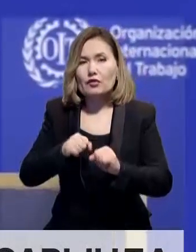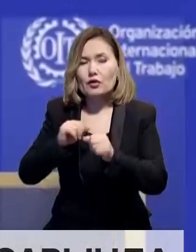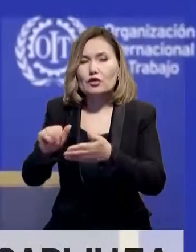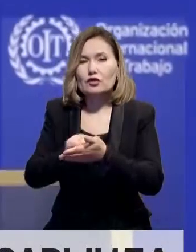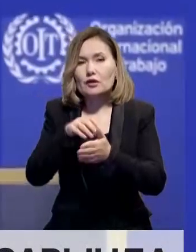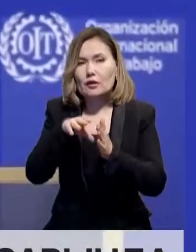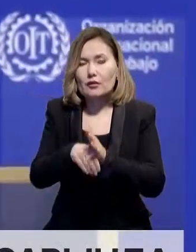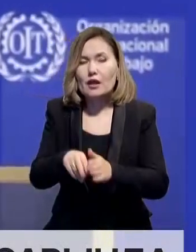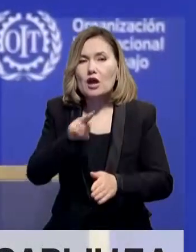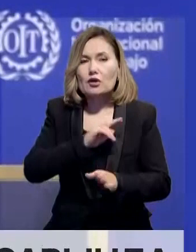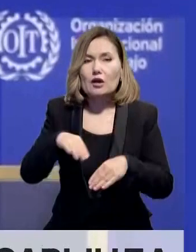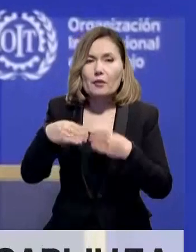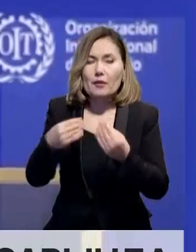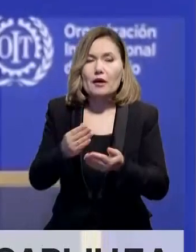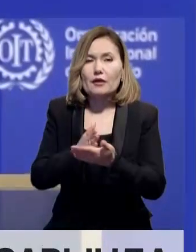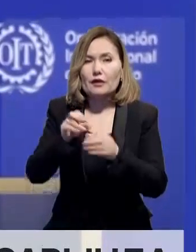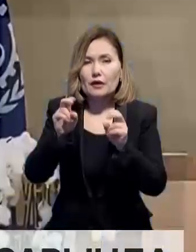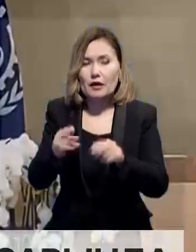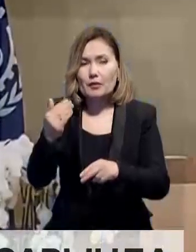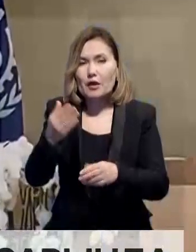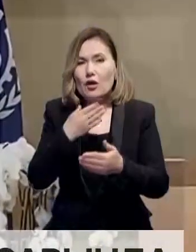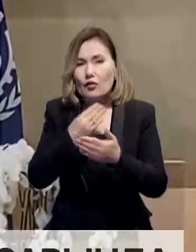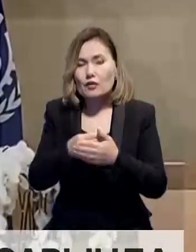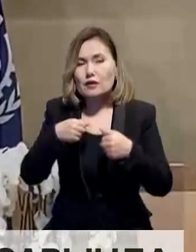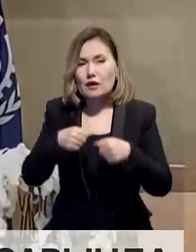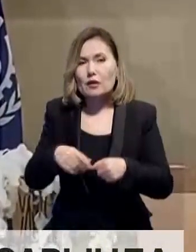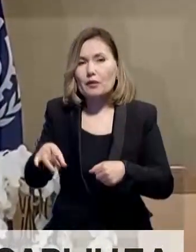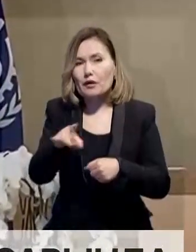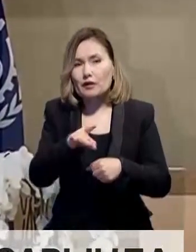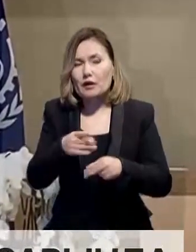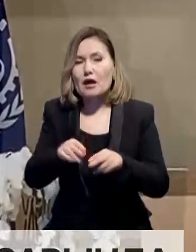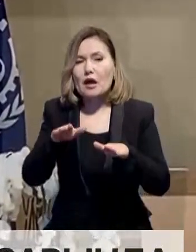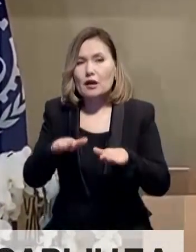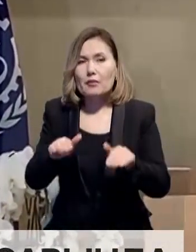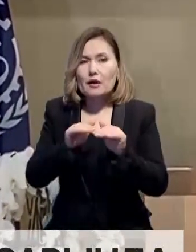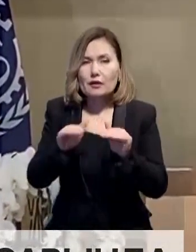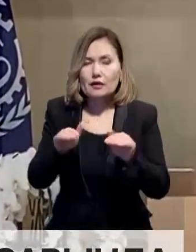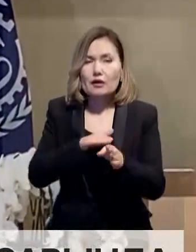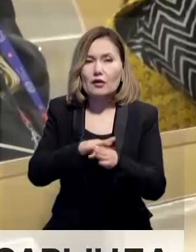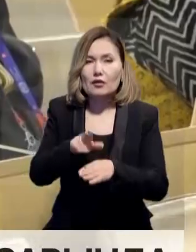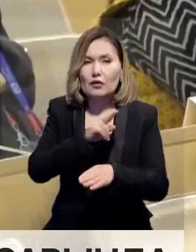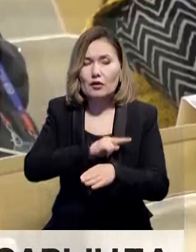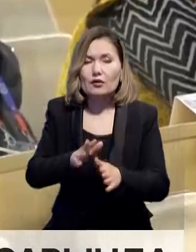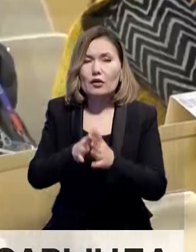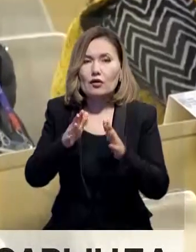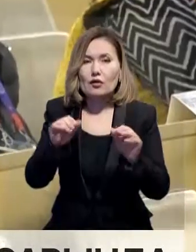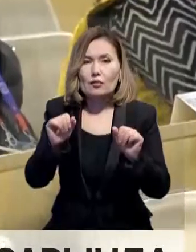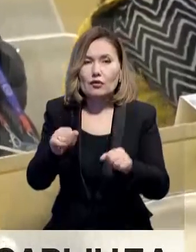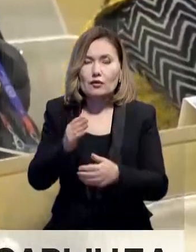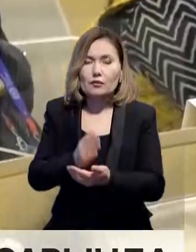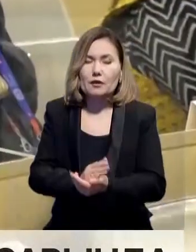бар. Ол жұмыс беруші мен қызметкерге өз құқықтарын республикалық, сондай-ақ жергілікті деңгейде іске асыруға мүмкіндік